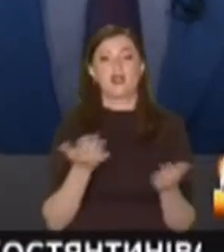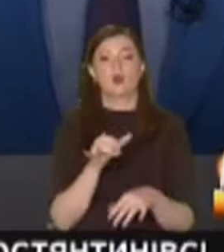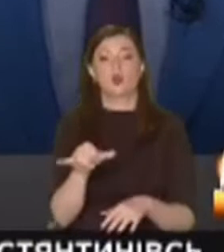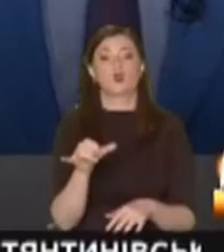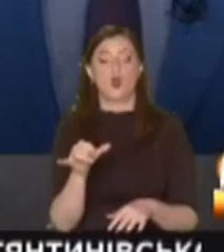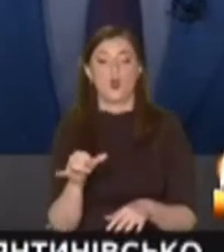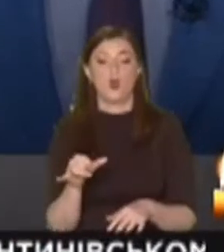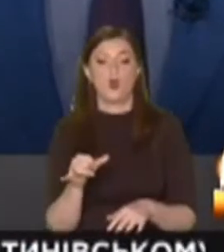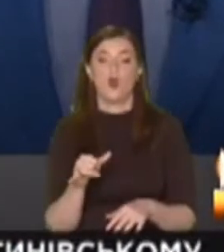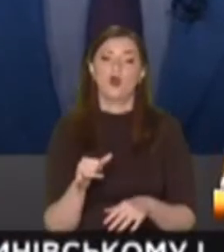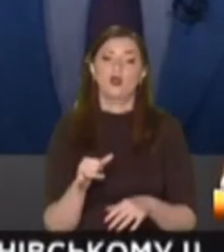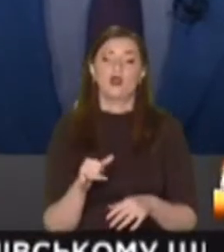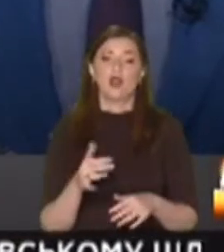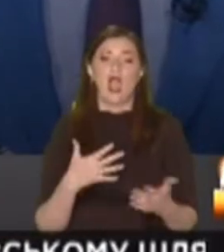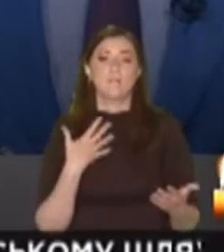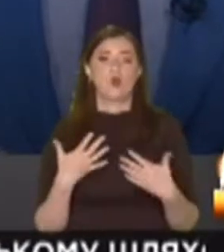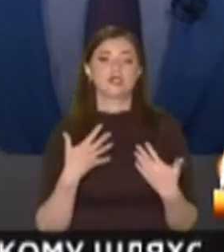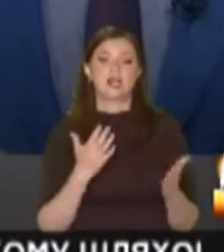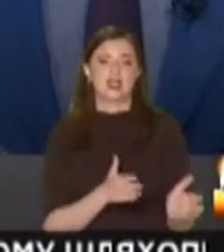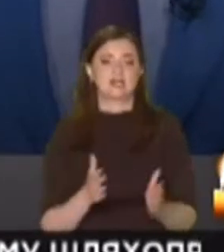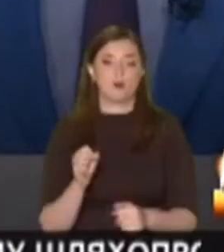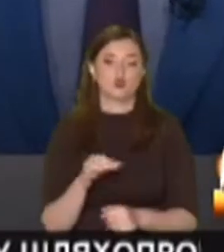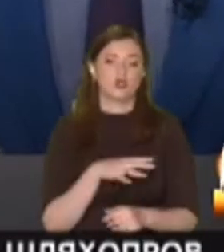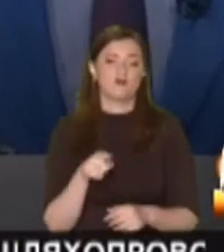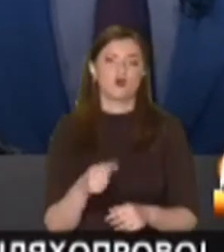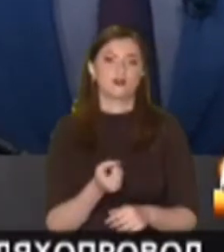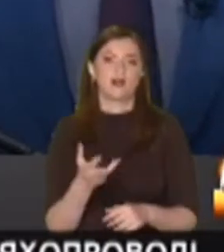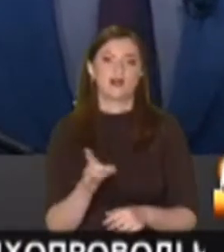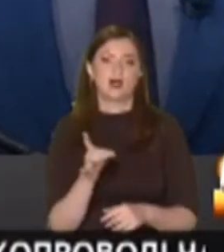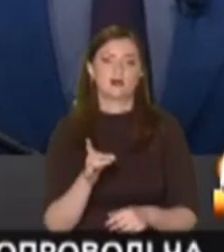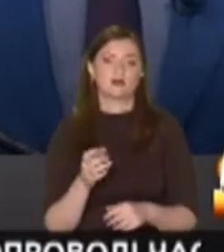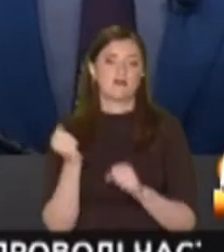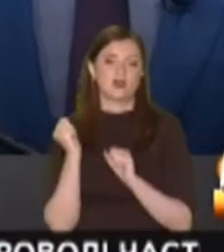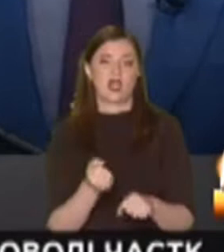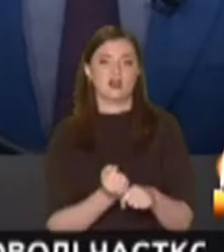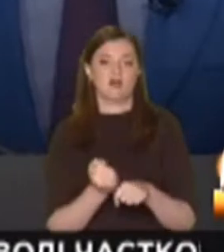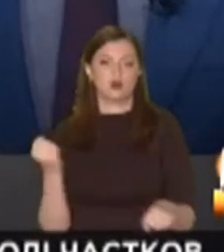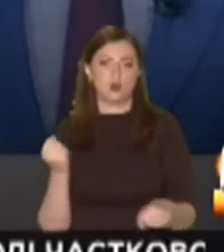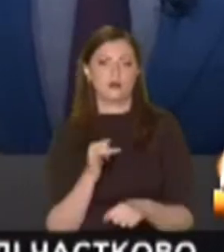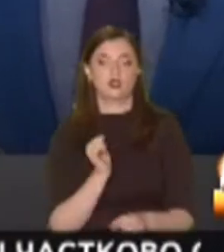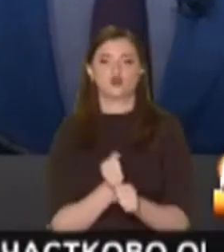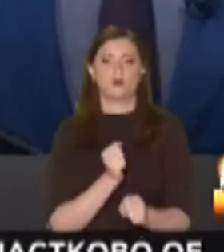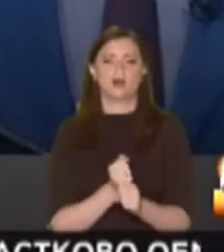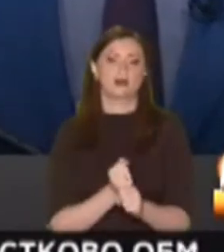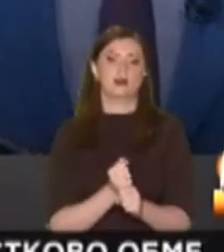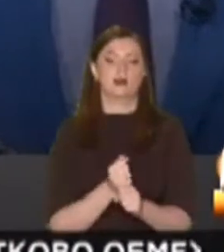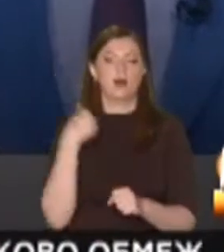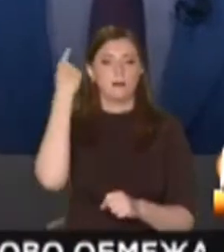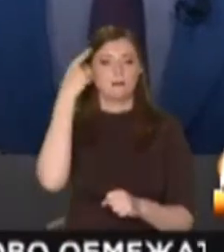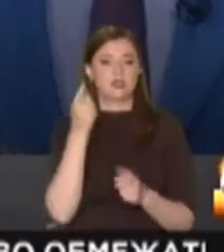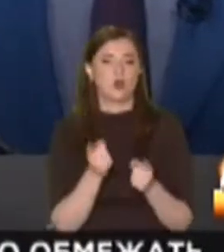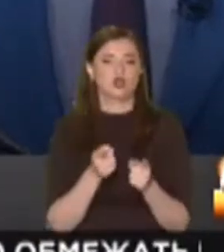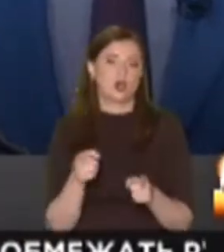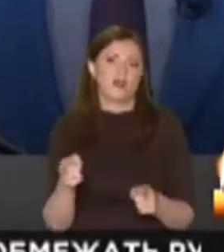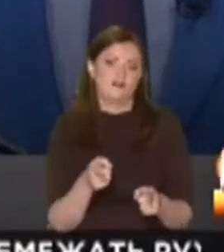нього, яка у нього емоційна система. Може, його там декілька разів вдарили дубинкою і там зробили психологічні погрози,